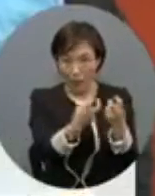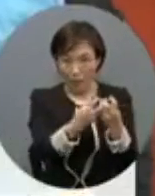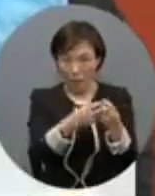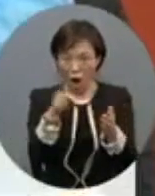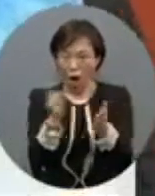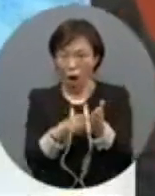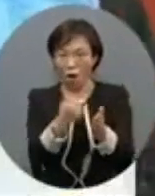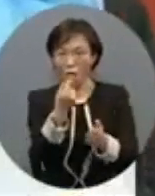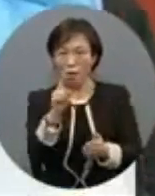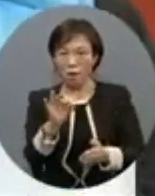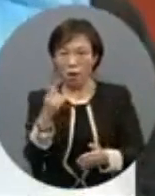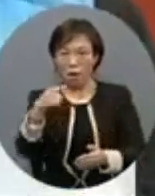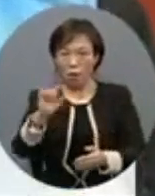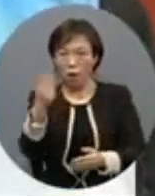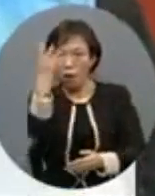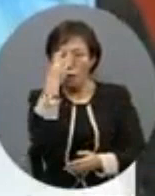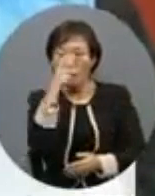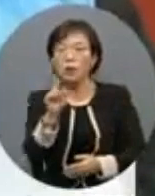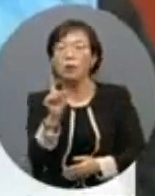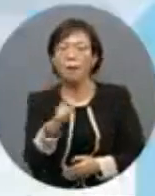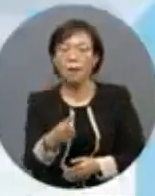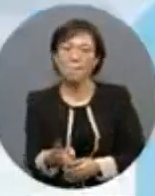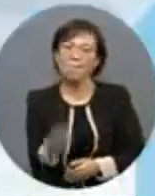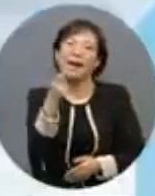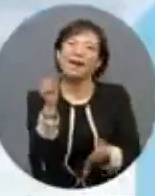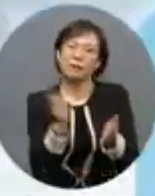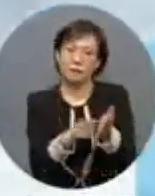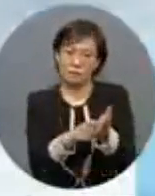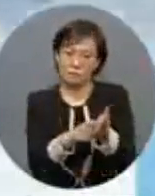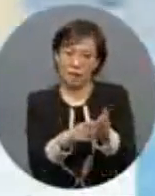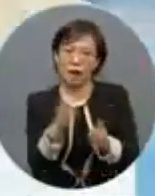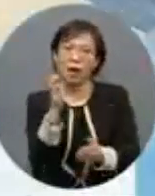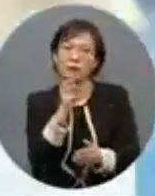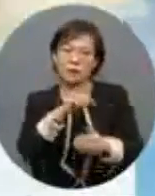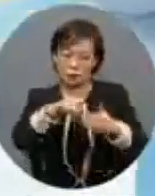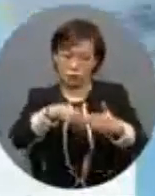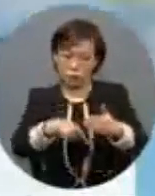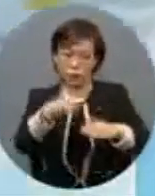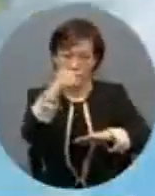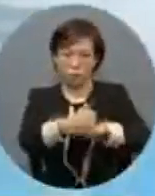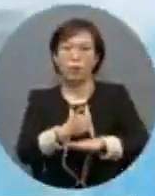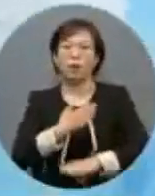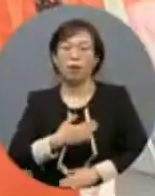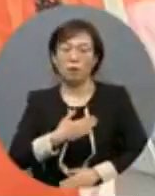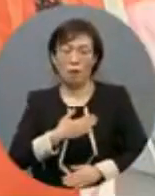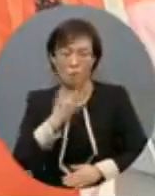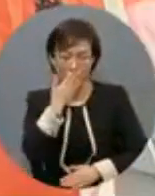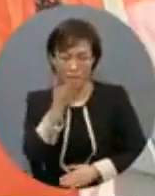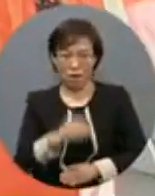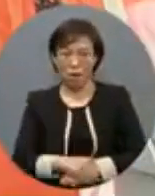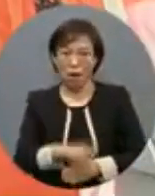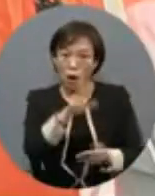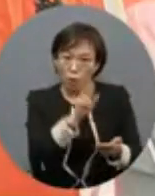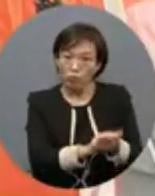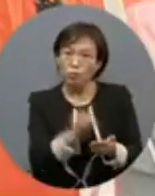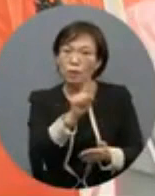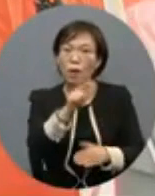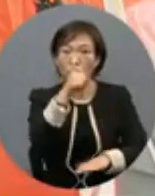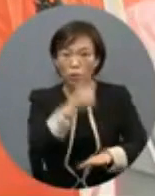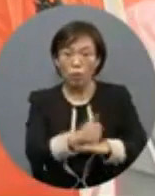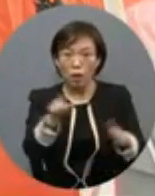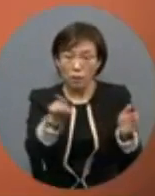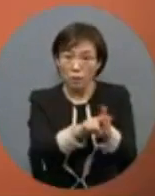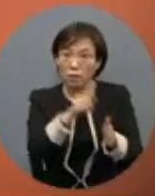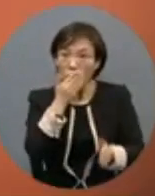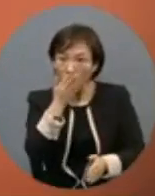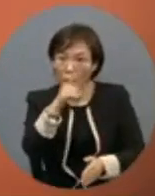신속 항원 검사 는 말 그대로 신속한 검사로 30분이면 결과를 알 수 있습니다 문제는 그 결과를 믿을 수